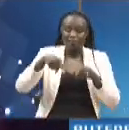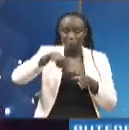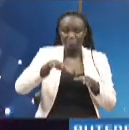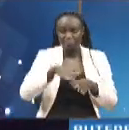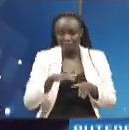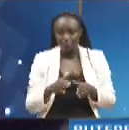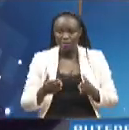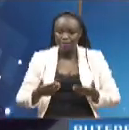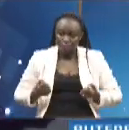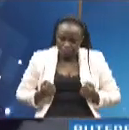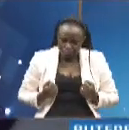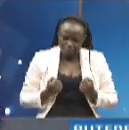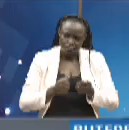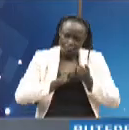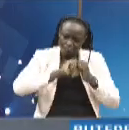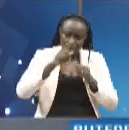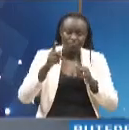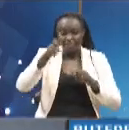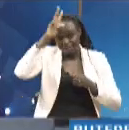nguudo empanvu ne mu byalo.